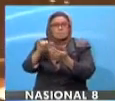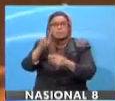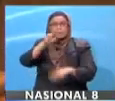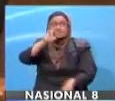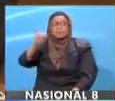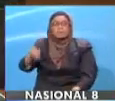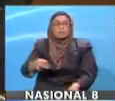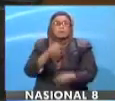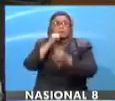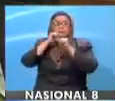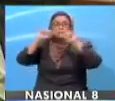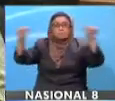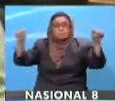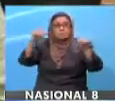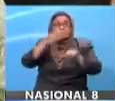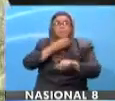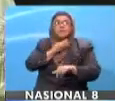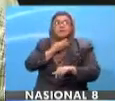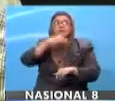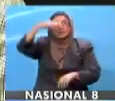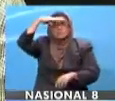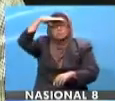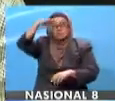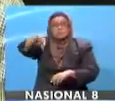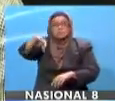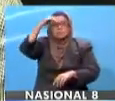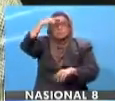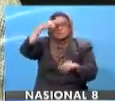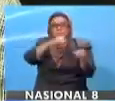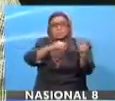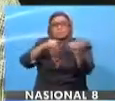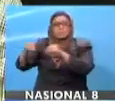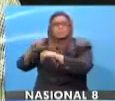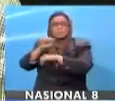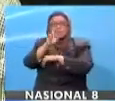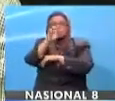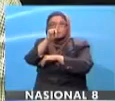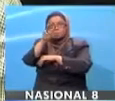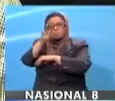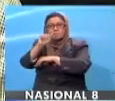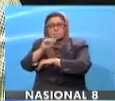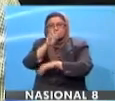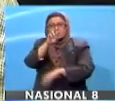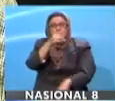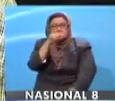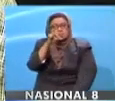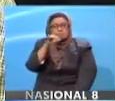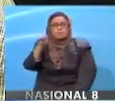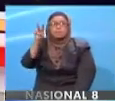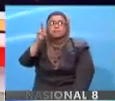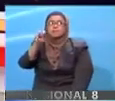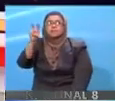dan Johor dipilih untuk menganjurkan Sukma bagi tahun 2018 dan 2020. Sukan pilihan.